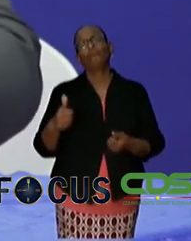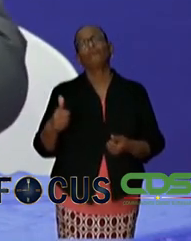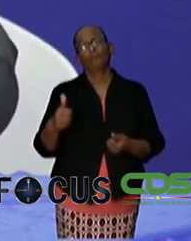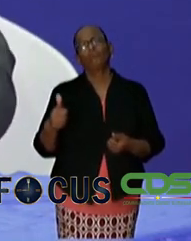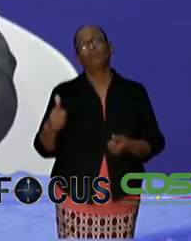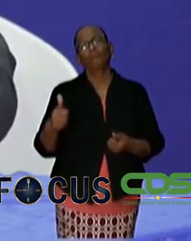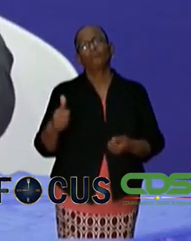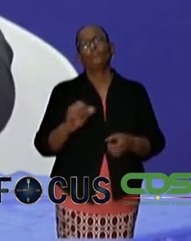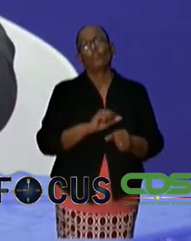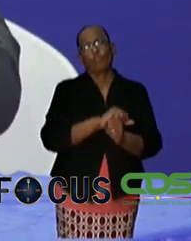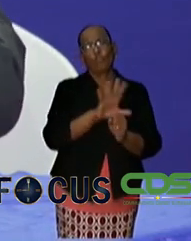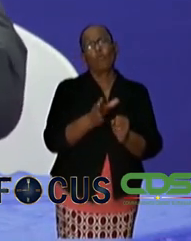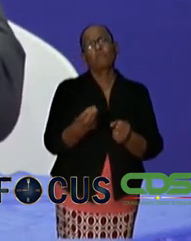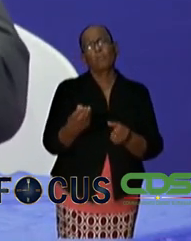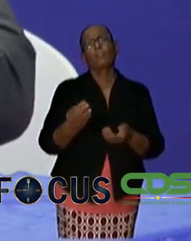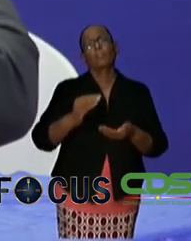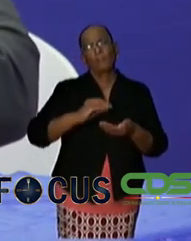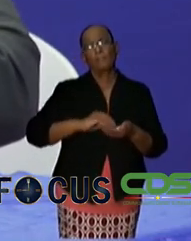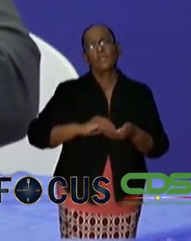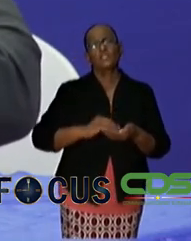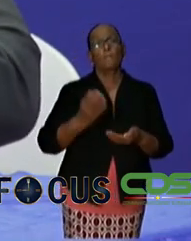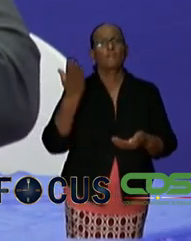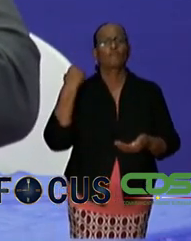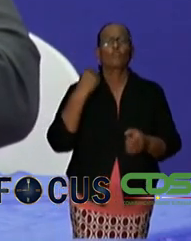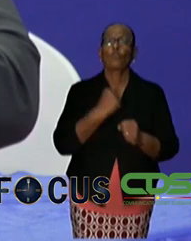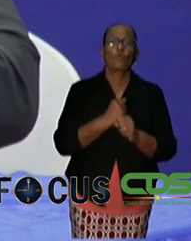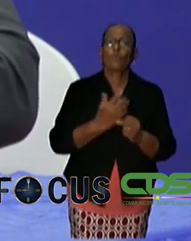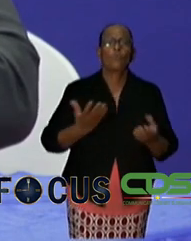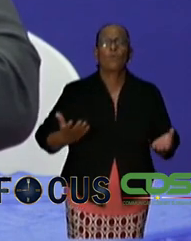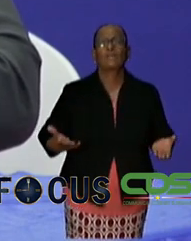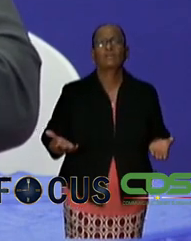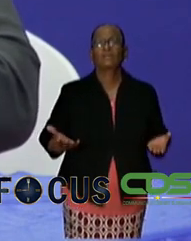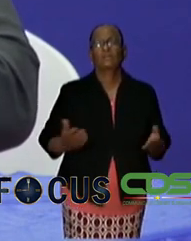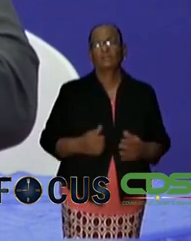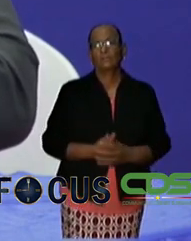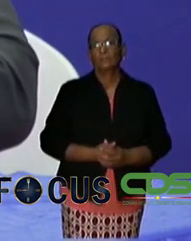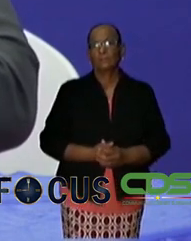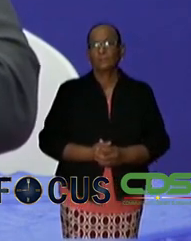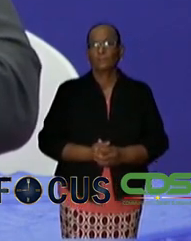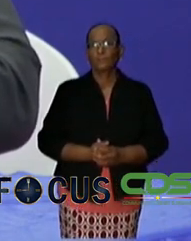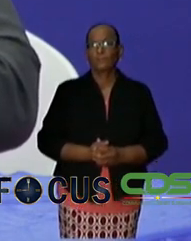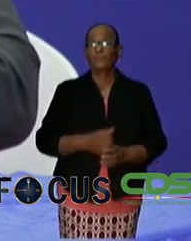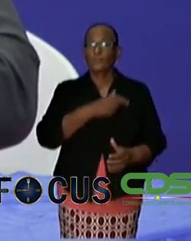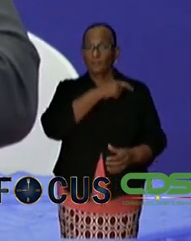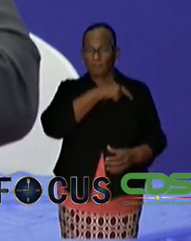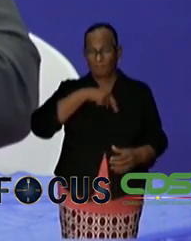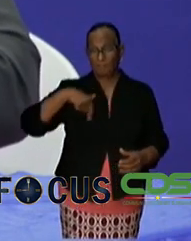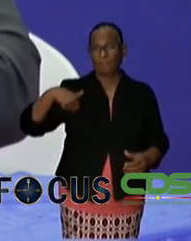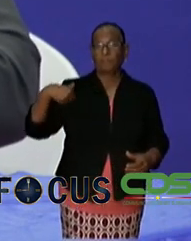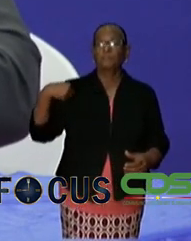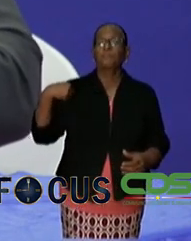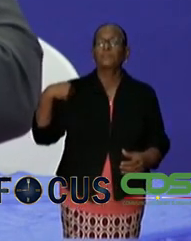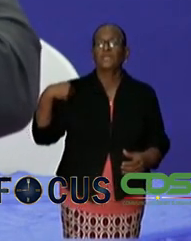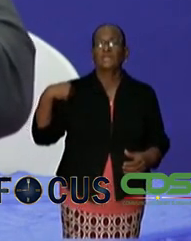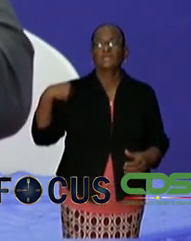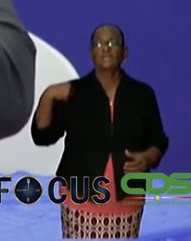Ten aanzien van de vraag met betrekking tot de president heeft immers daarop